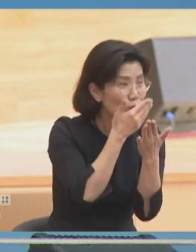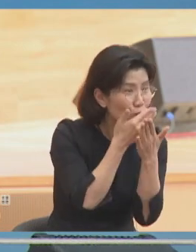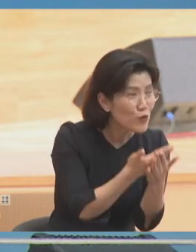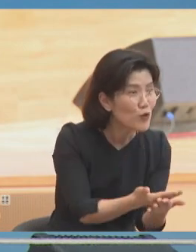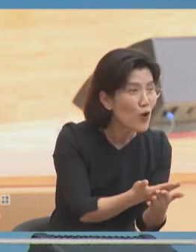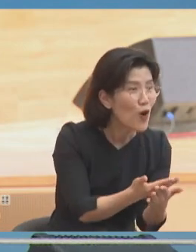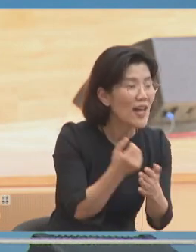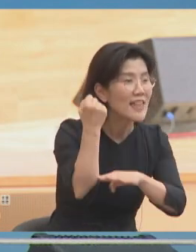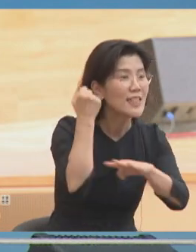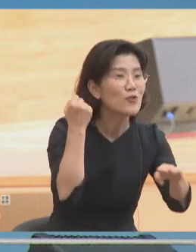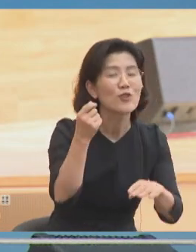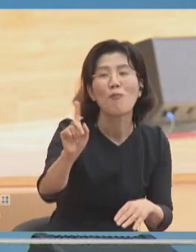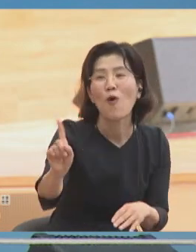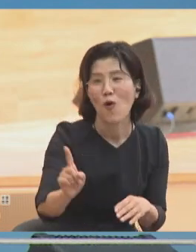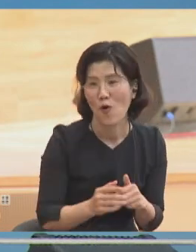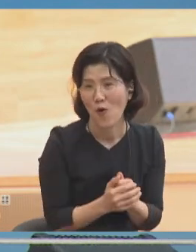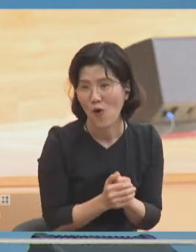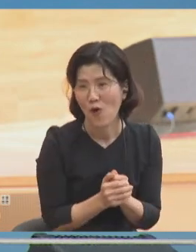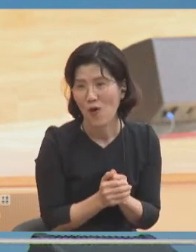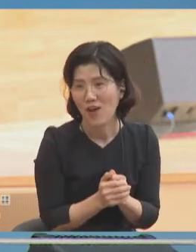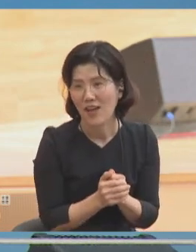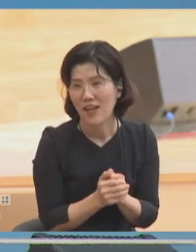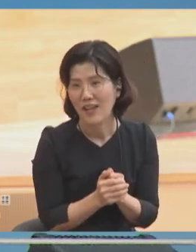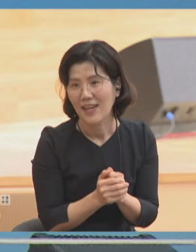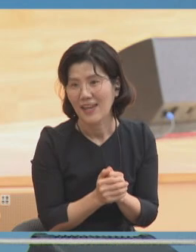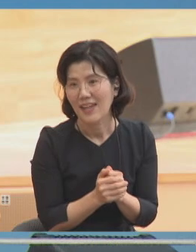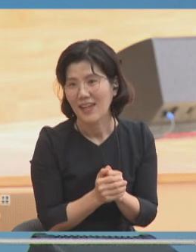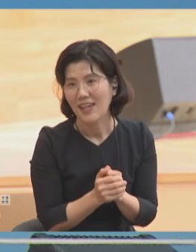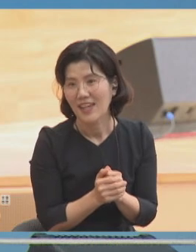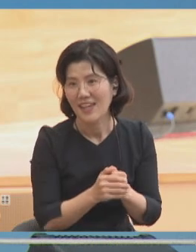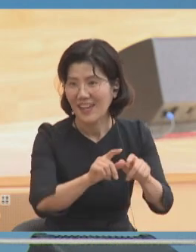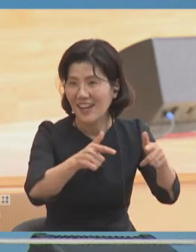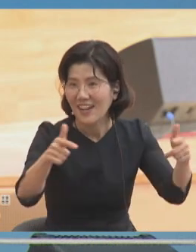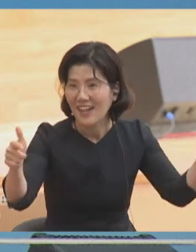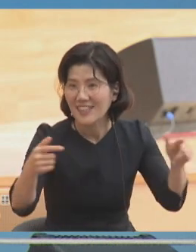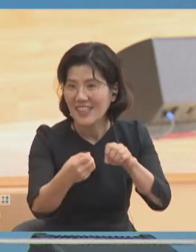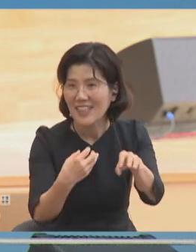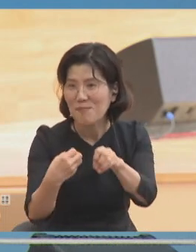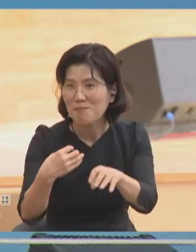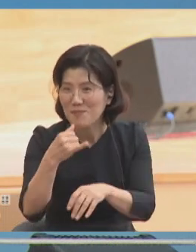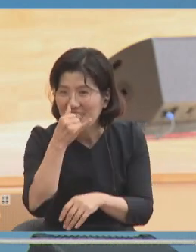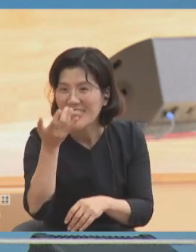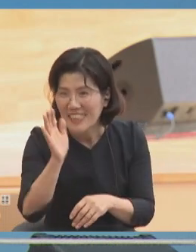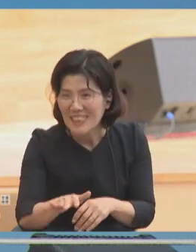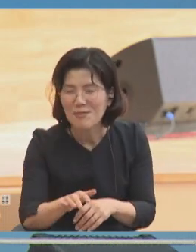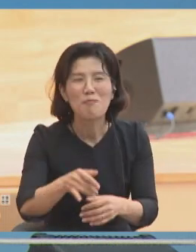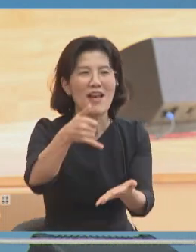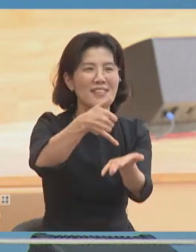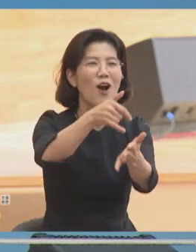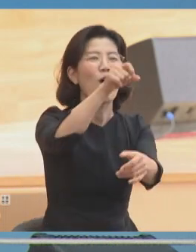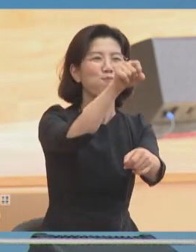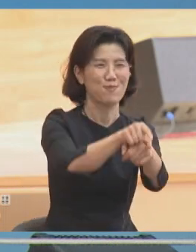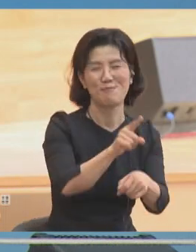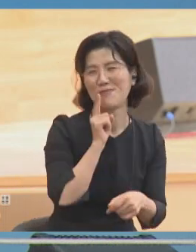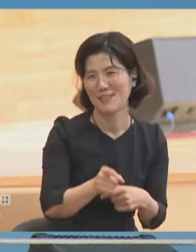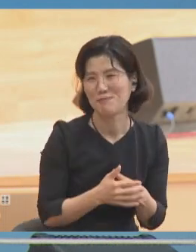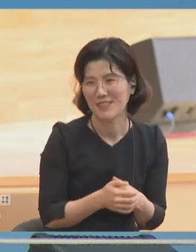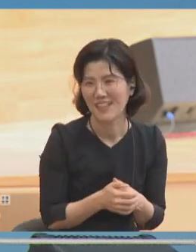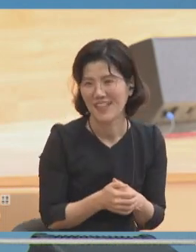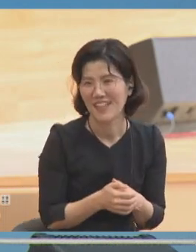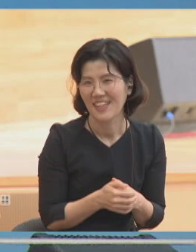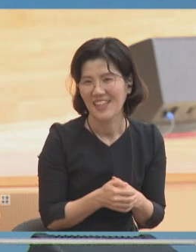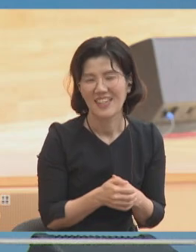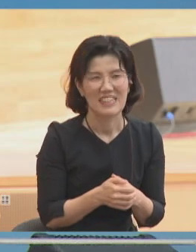큰 기준은 바로 무엇일까요 여러 가지 답변이 있을 수 있겠지만 성품이라고 합니다